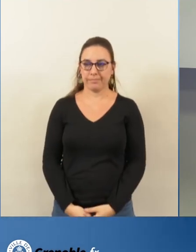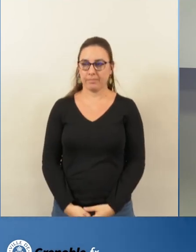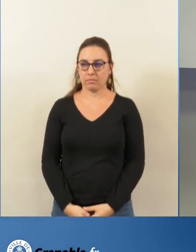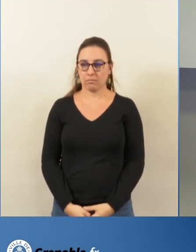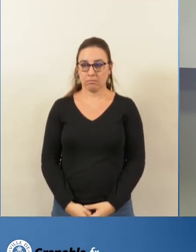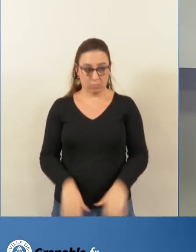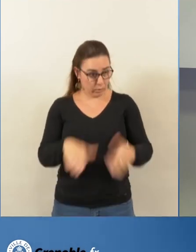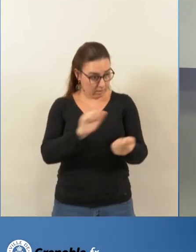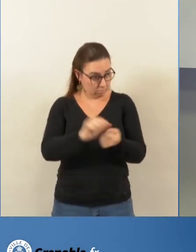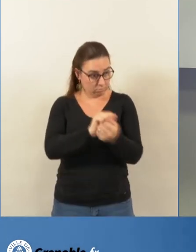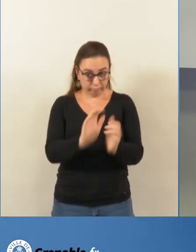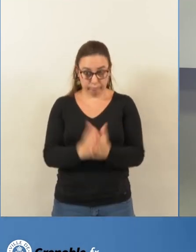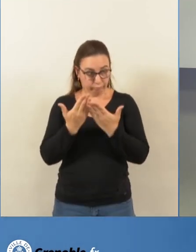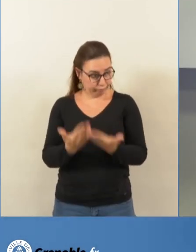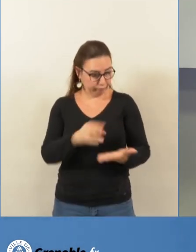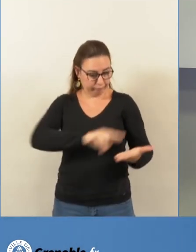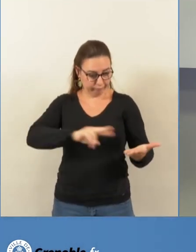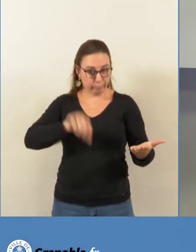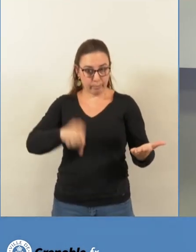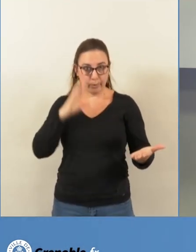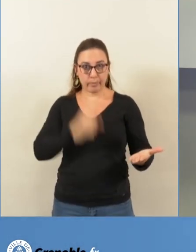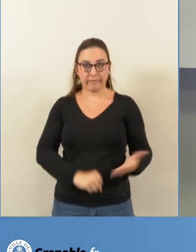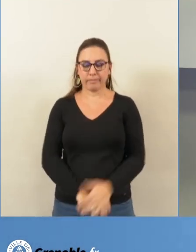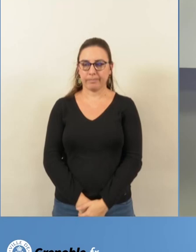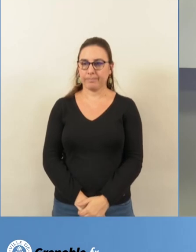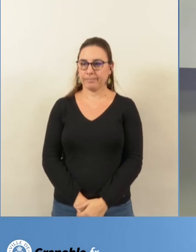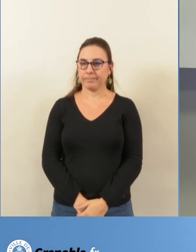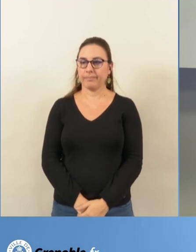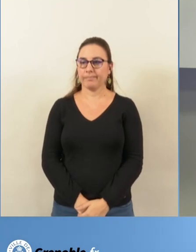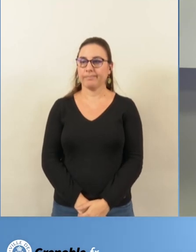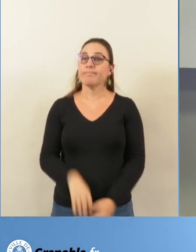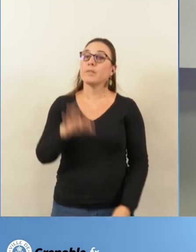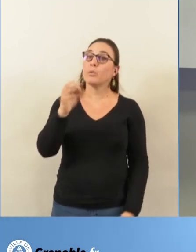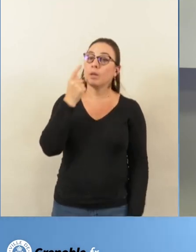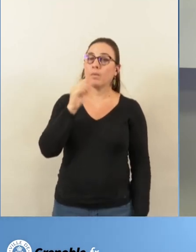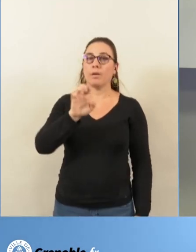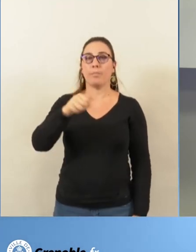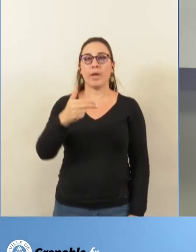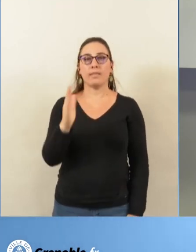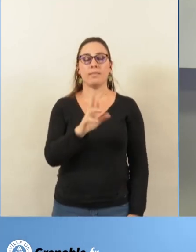il est sur table tout à fait oui monsieur benjeb